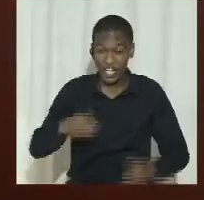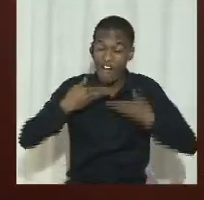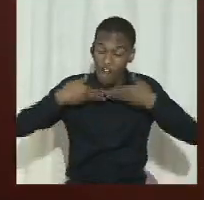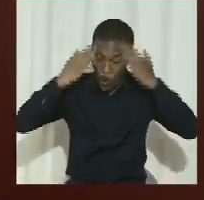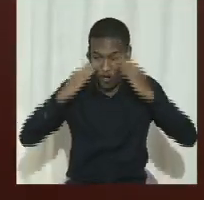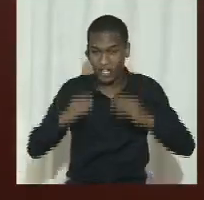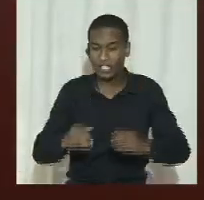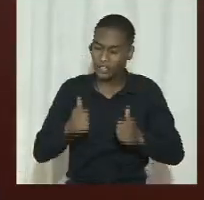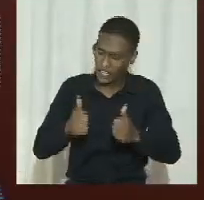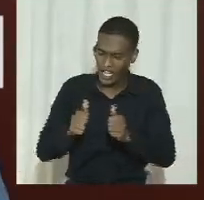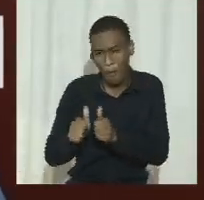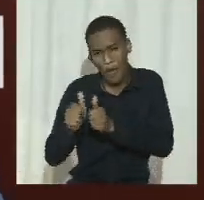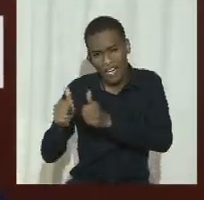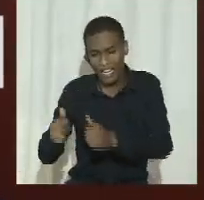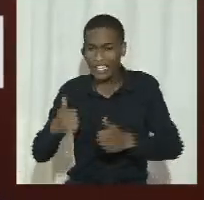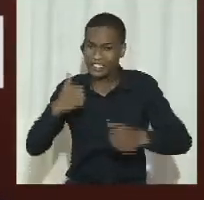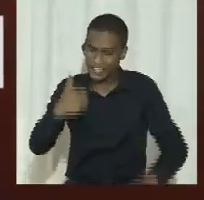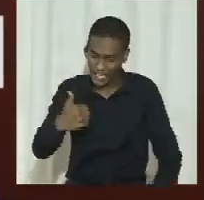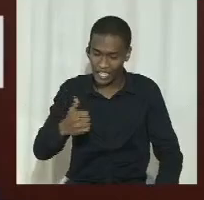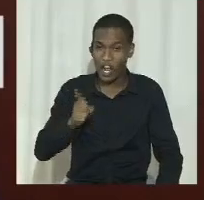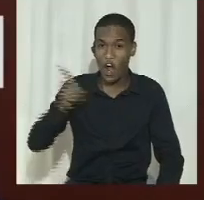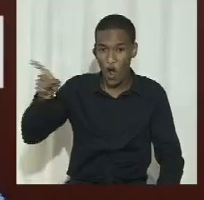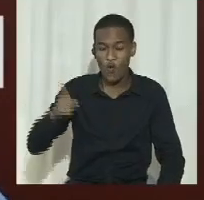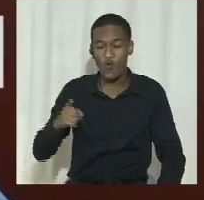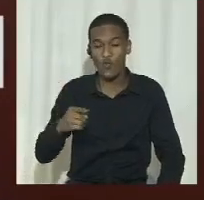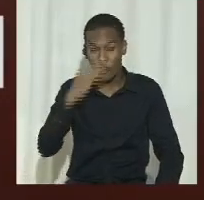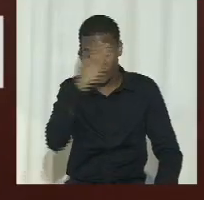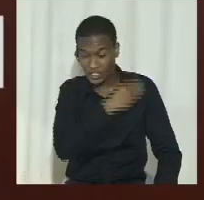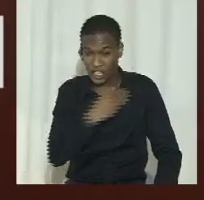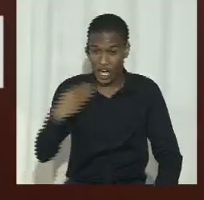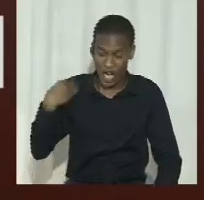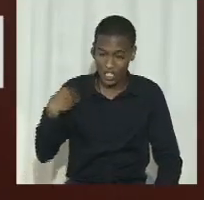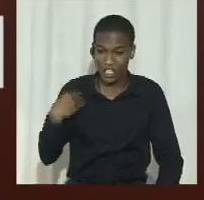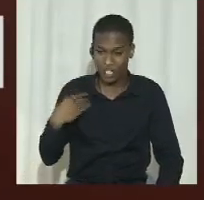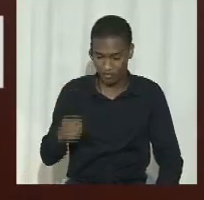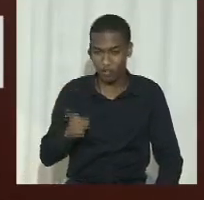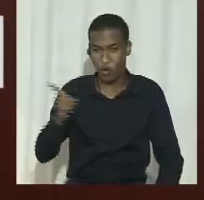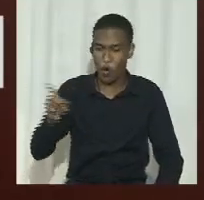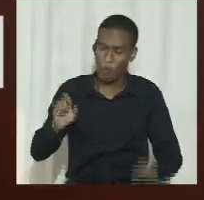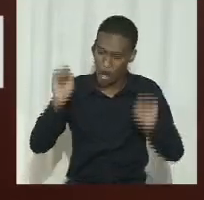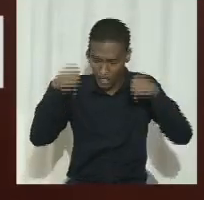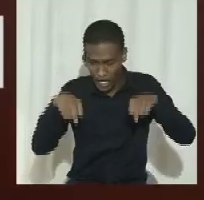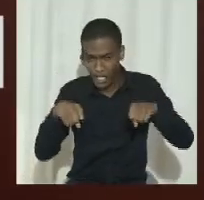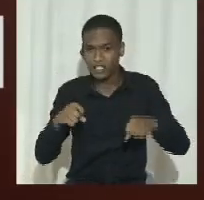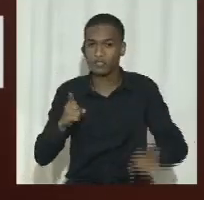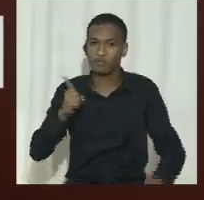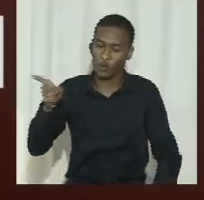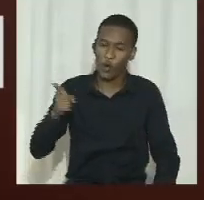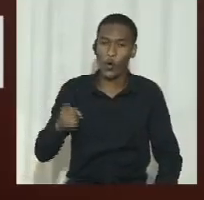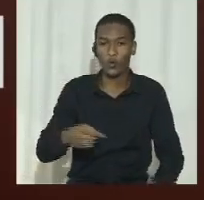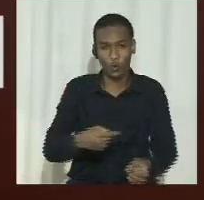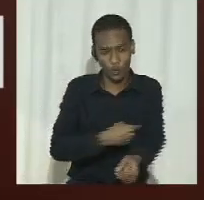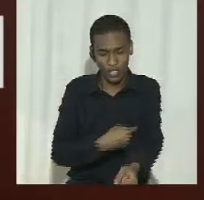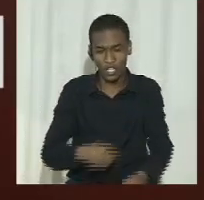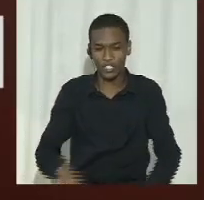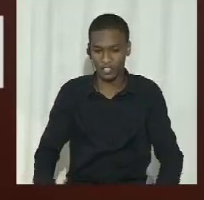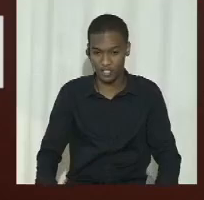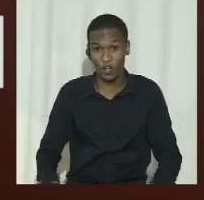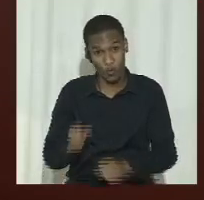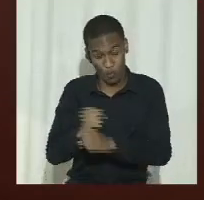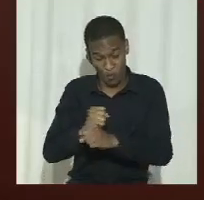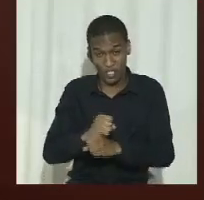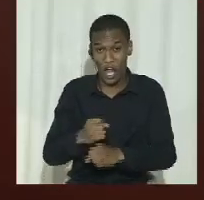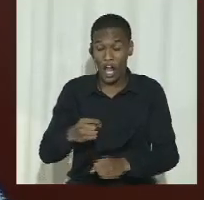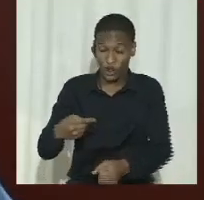lay fandaminana ataon'ny fanjakana amin'ny alalan'ireo dokotera zany hoe rehefa tokony ahoana natao